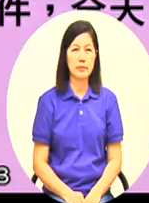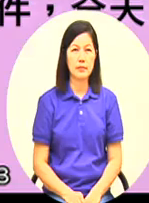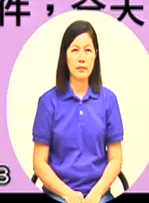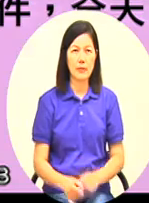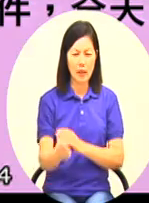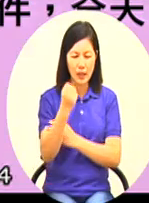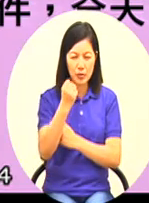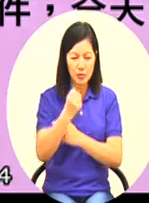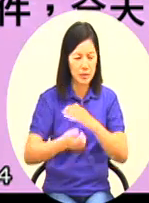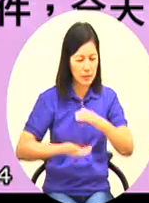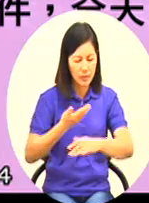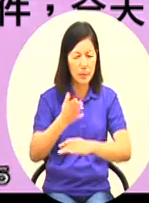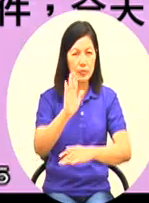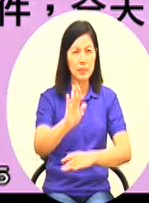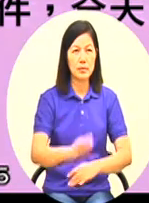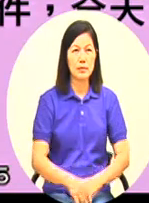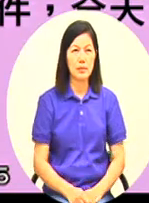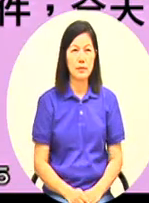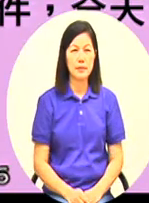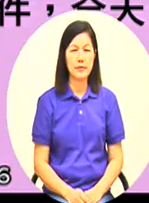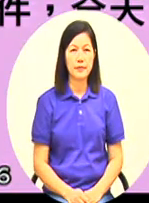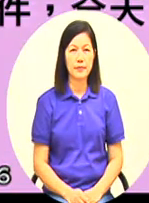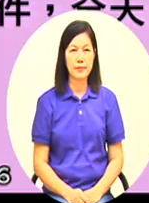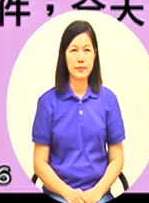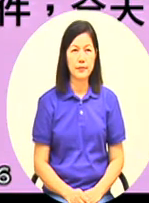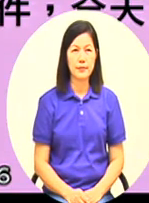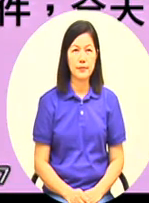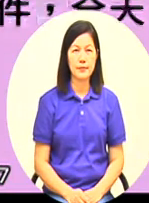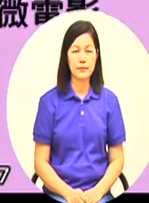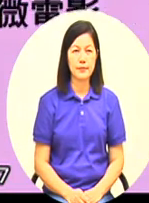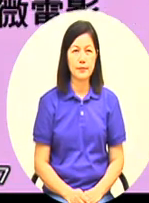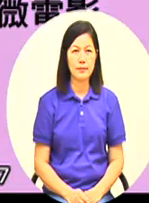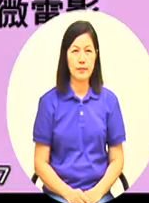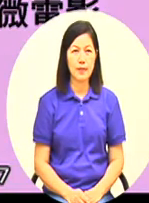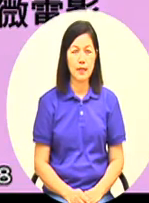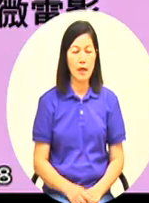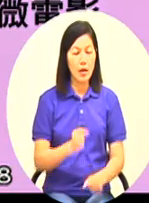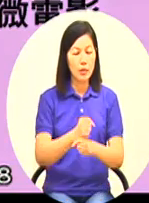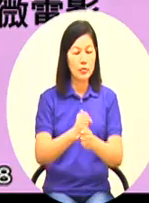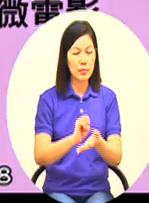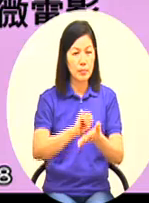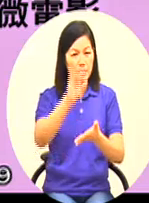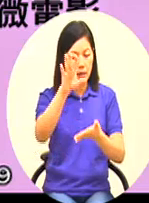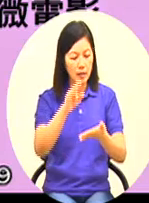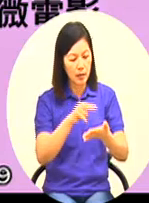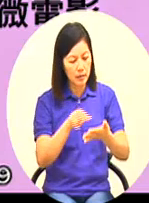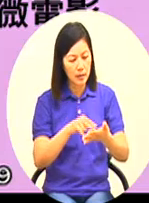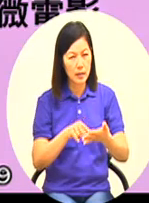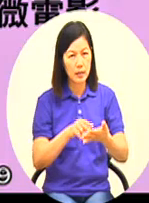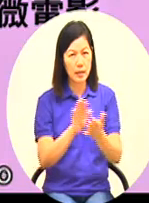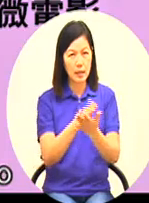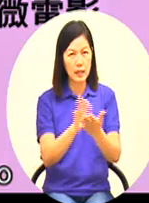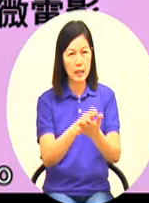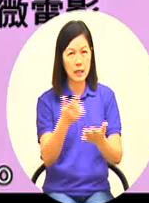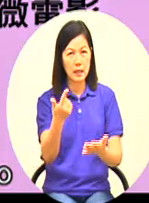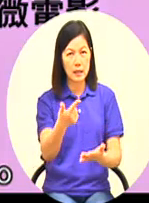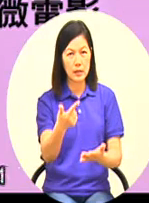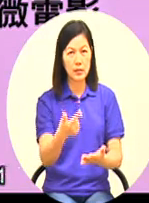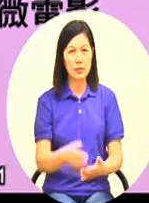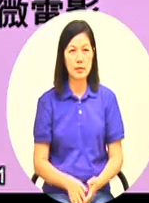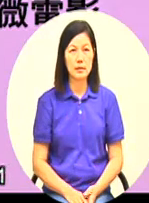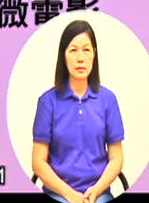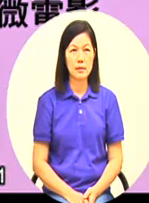拼那本席从我们的业务报告第六页有讲很